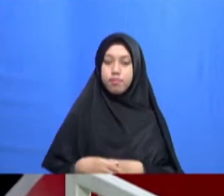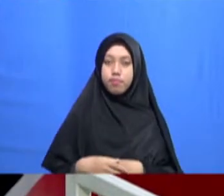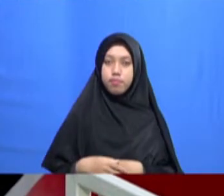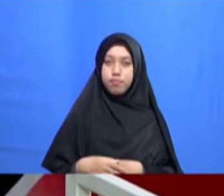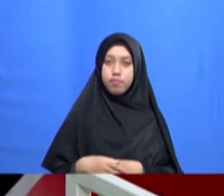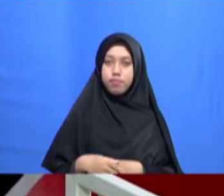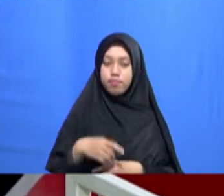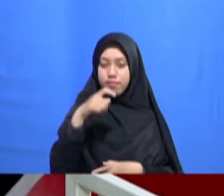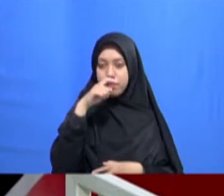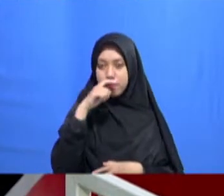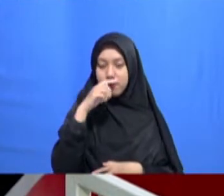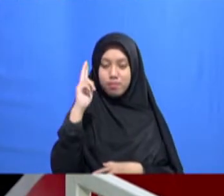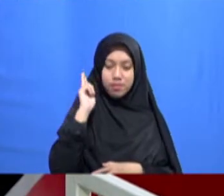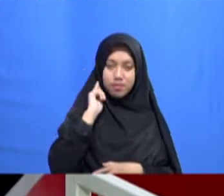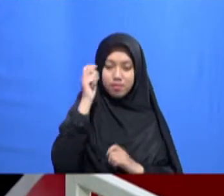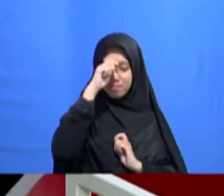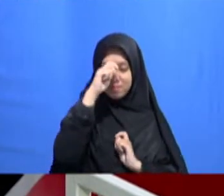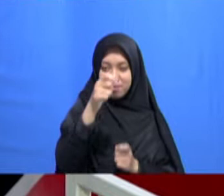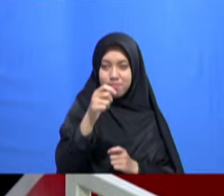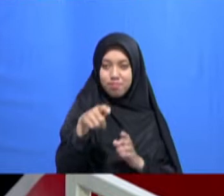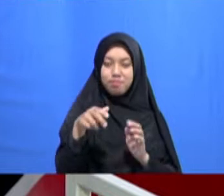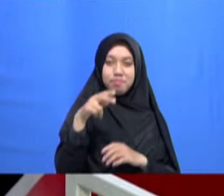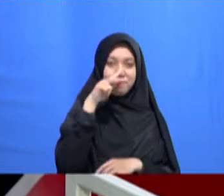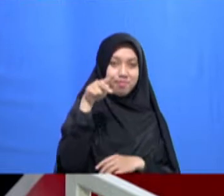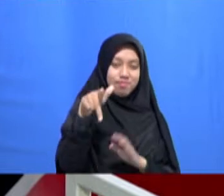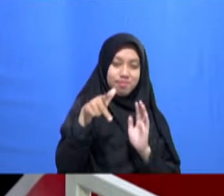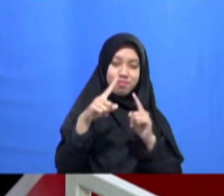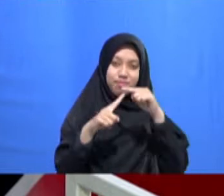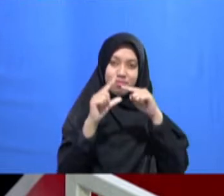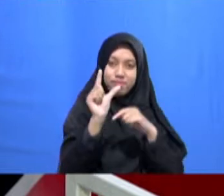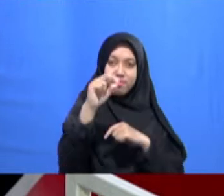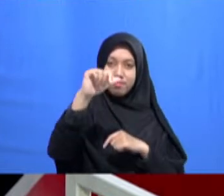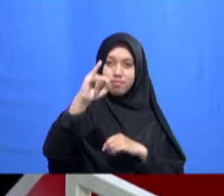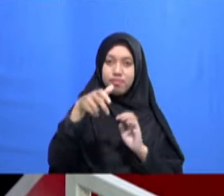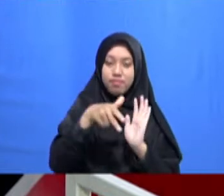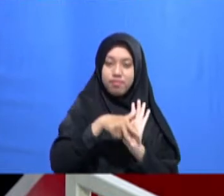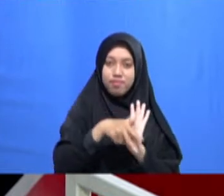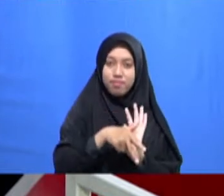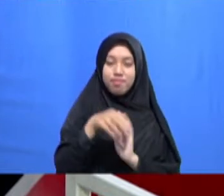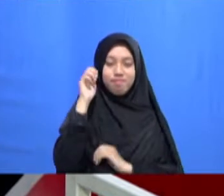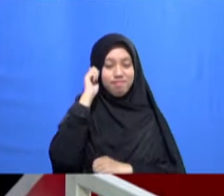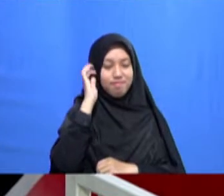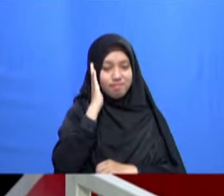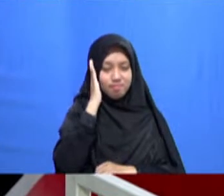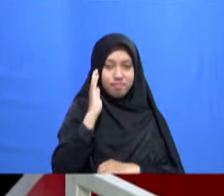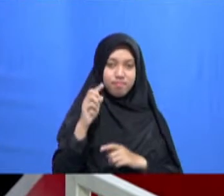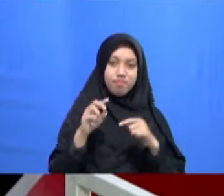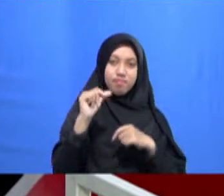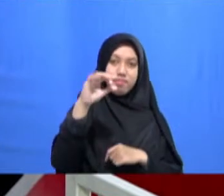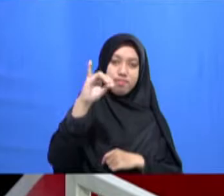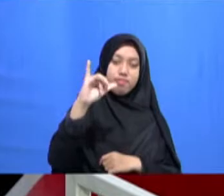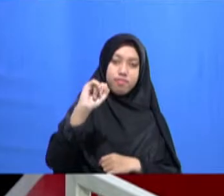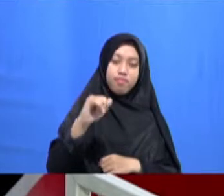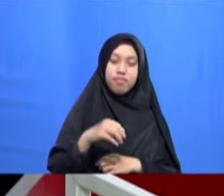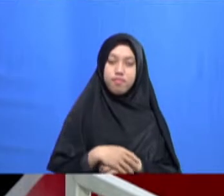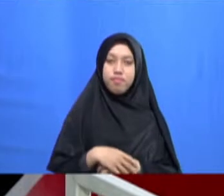Baiklah hadirin yang kami hormati, pemirsa TVRI Sulawesi Tengah dan pendengar RRI Ampana. Sesaat lagi kita bersama akan